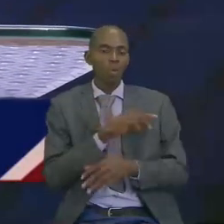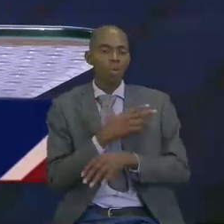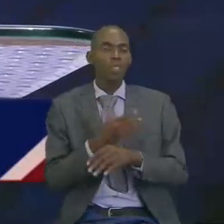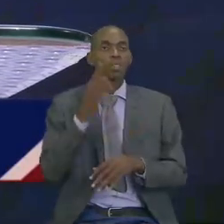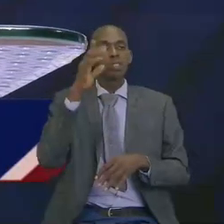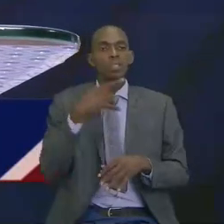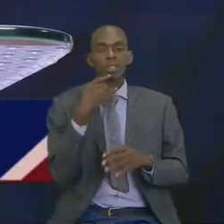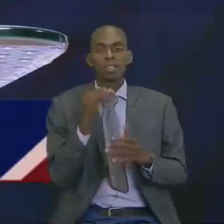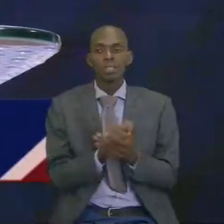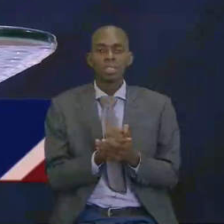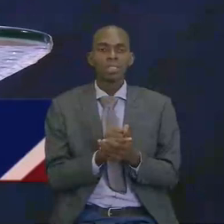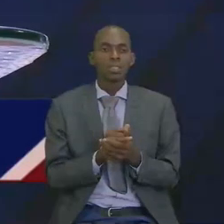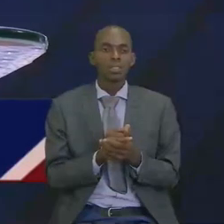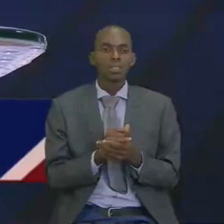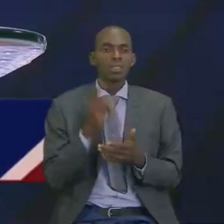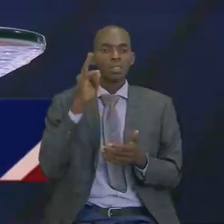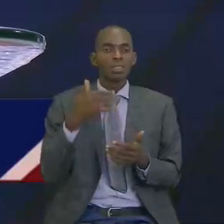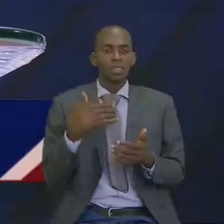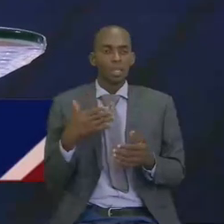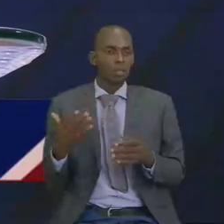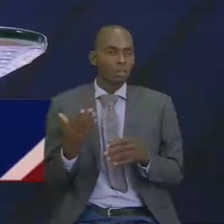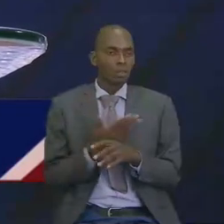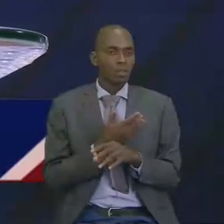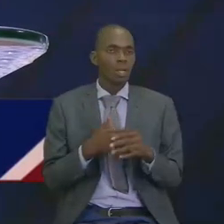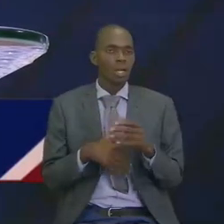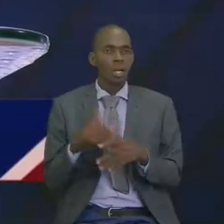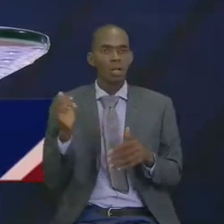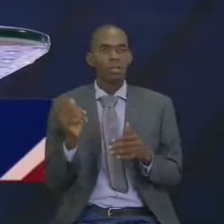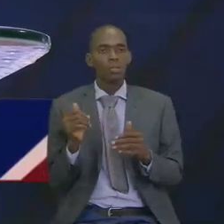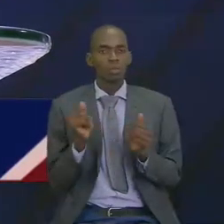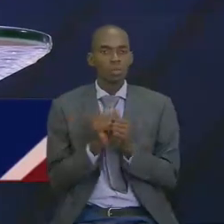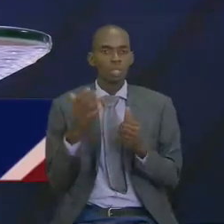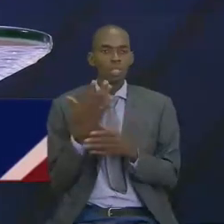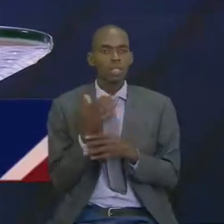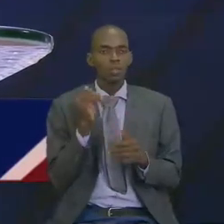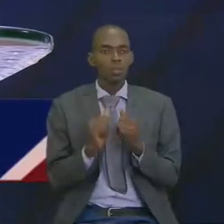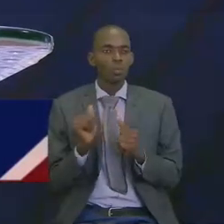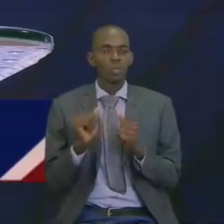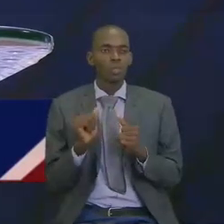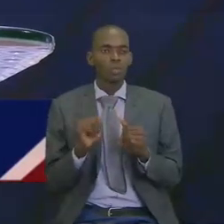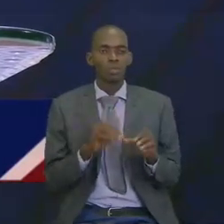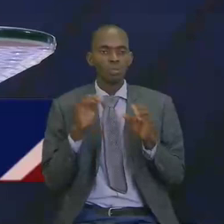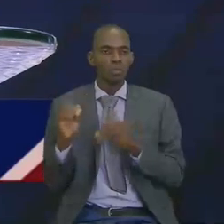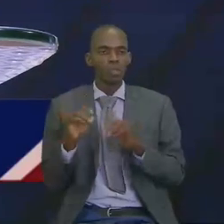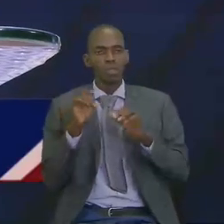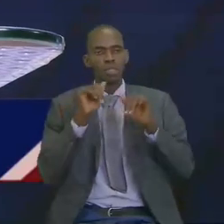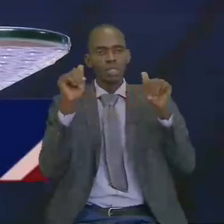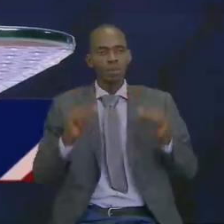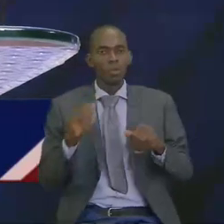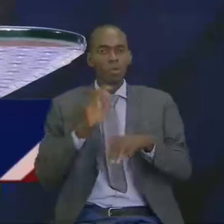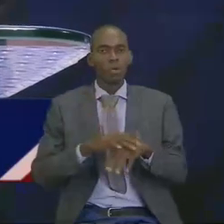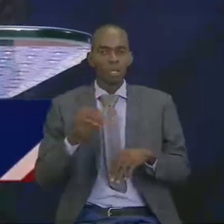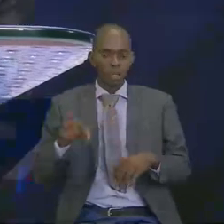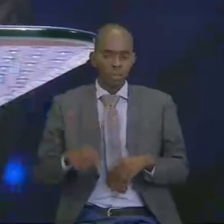dit, lorsqu'une pierre se détacha, sans le secours d'aucune main, frappa les pieds de fer